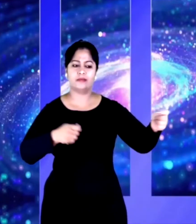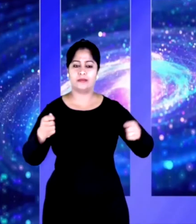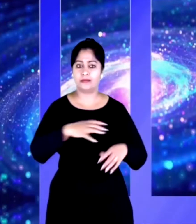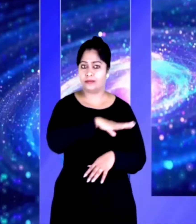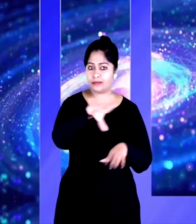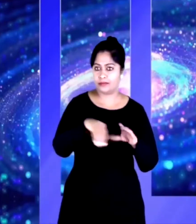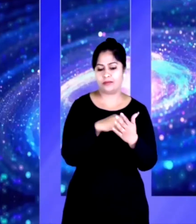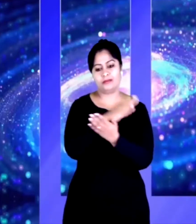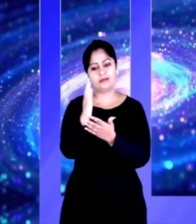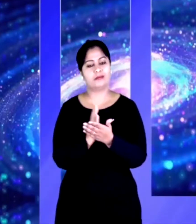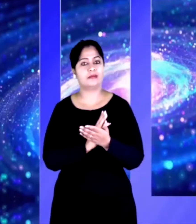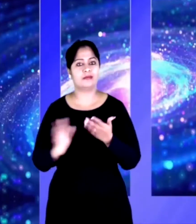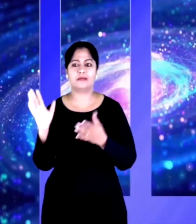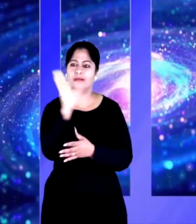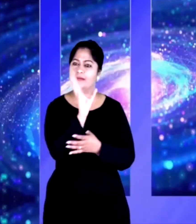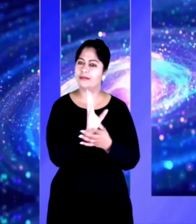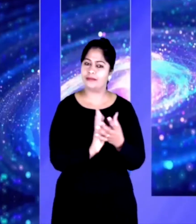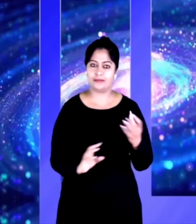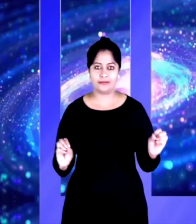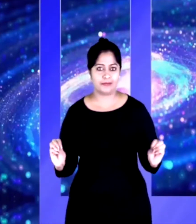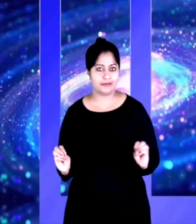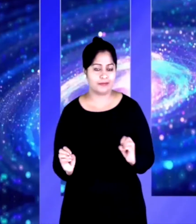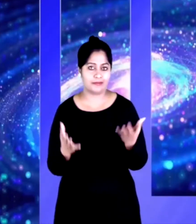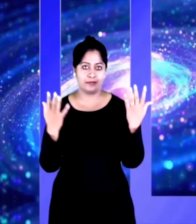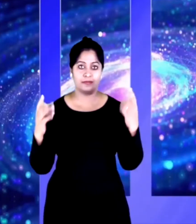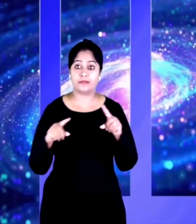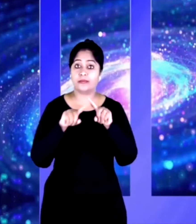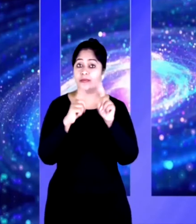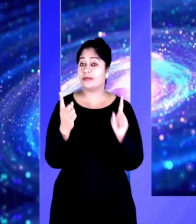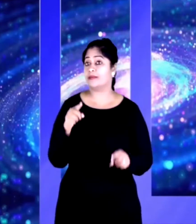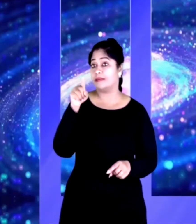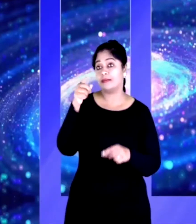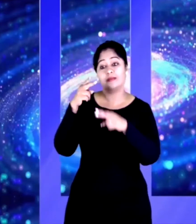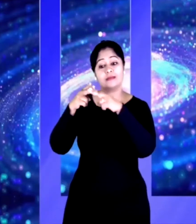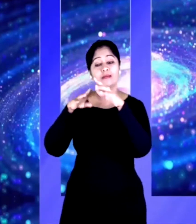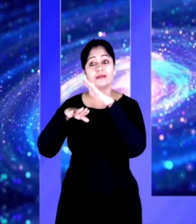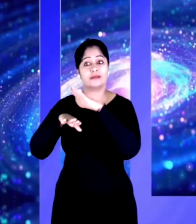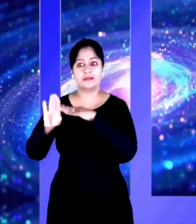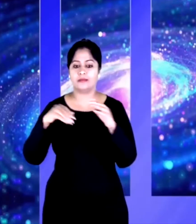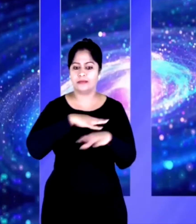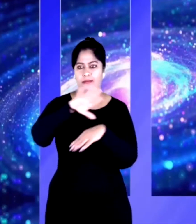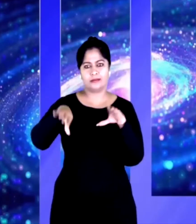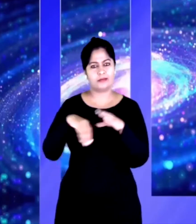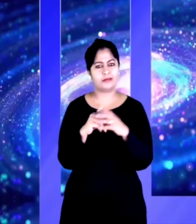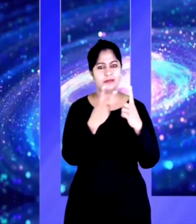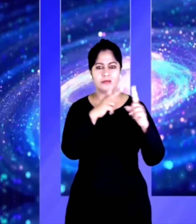राजावं राजामं बेलं उंग